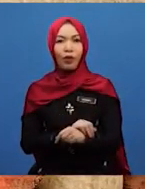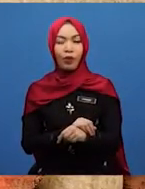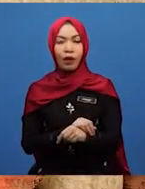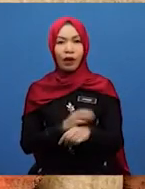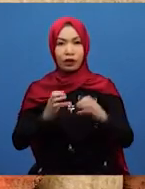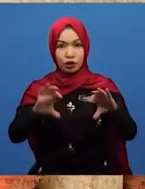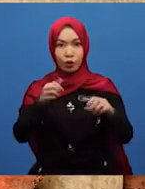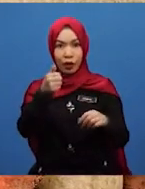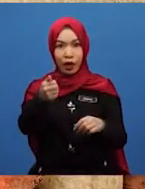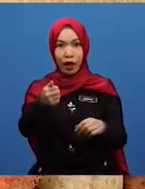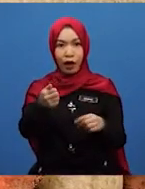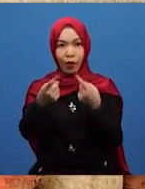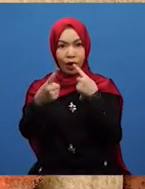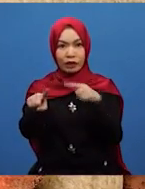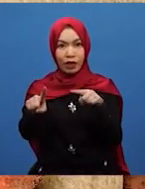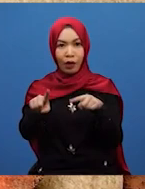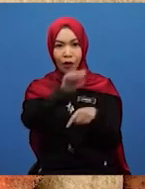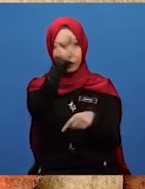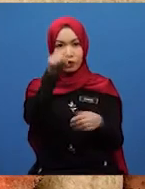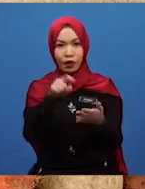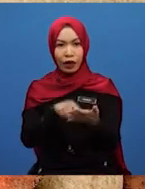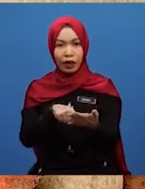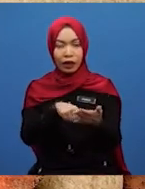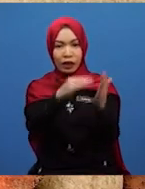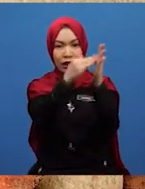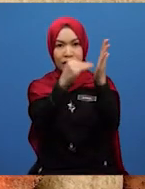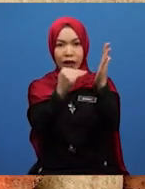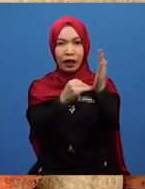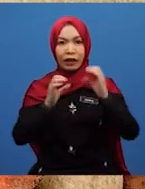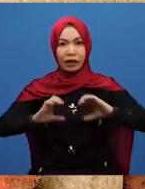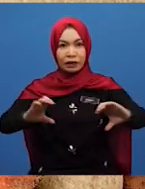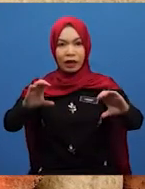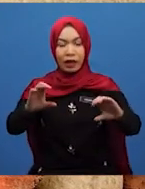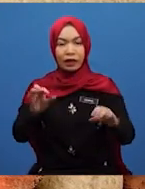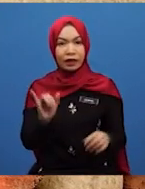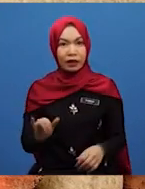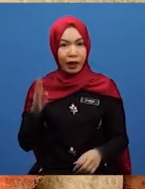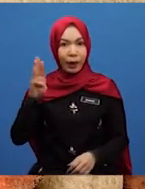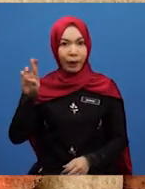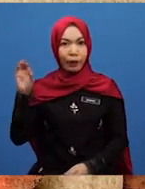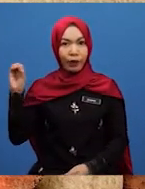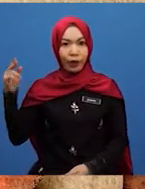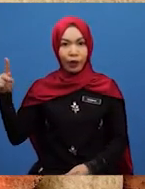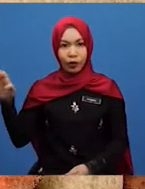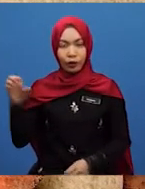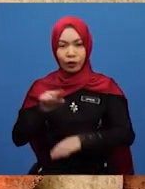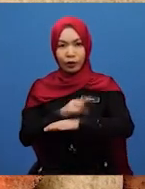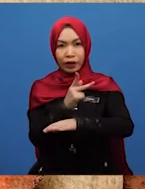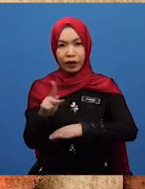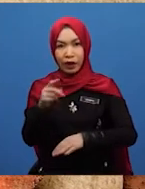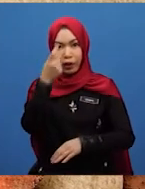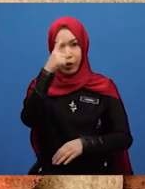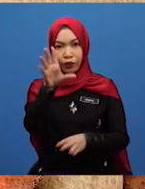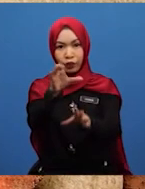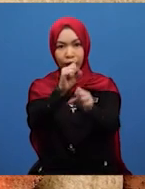senaraikan semula apakah cara yang digunakan oleh James Brooke untuk mengukuhkan kuasanya di Sarawak